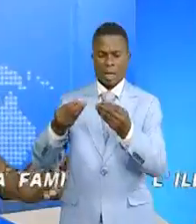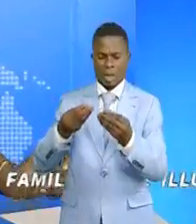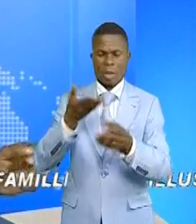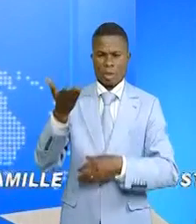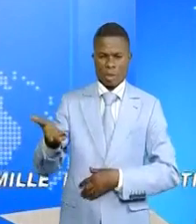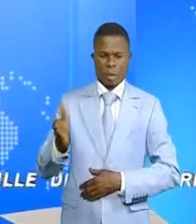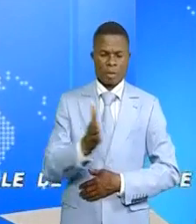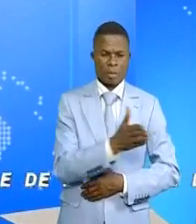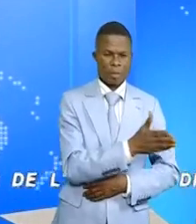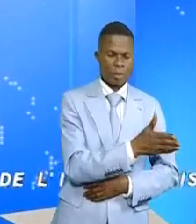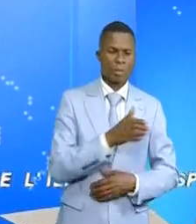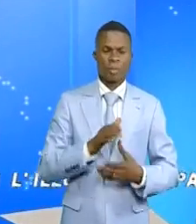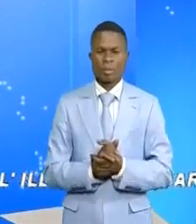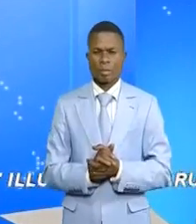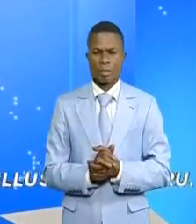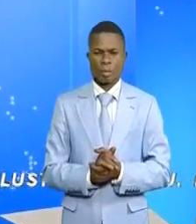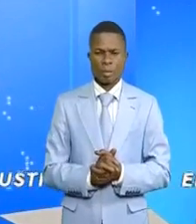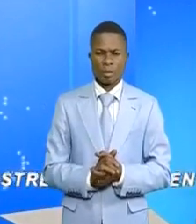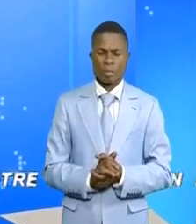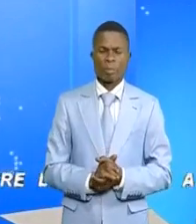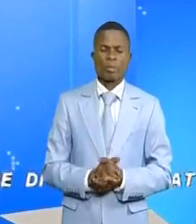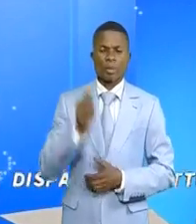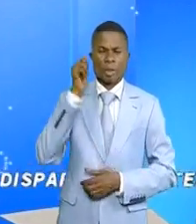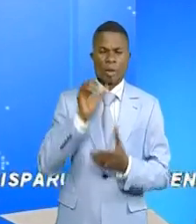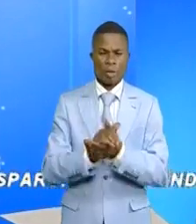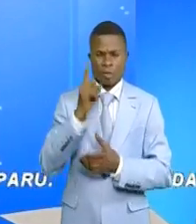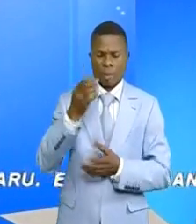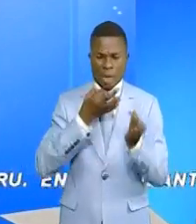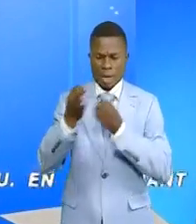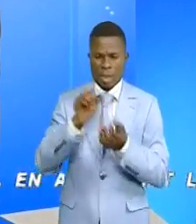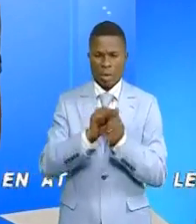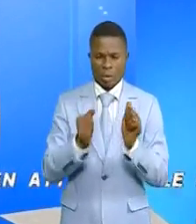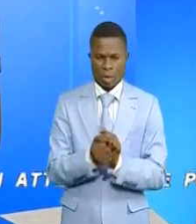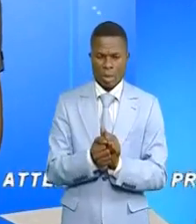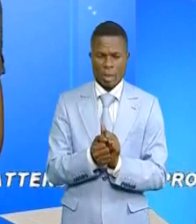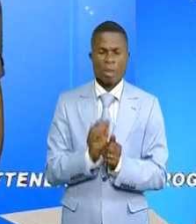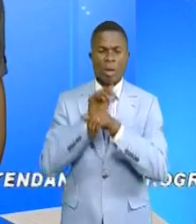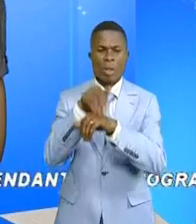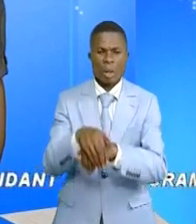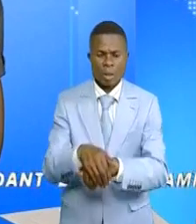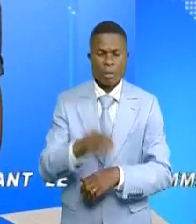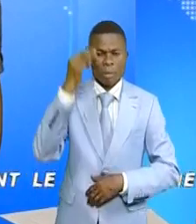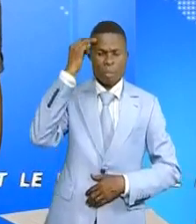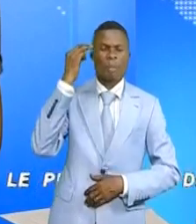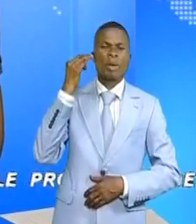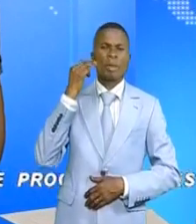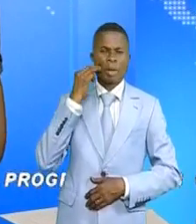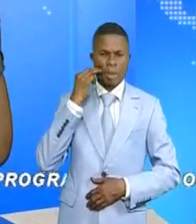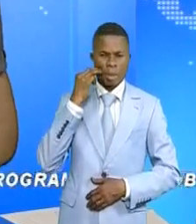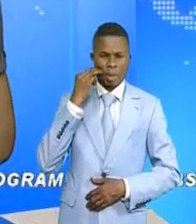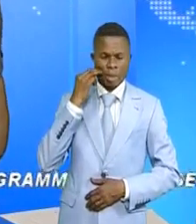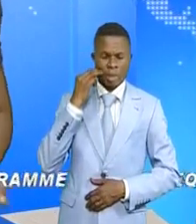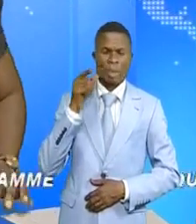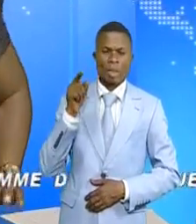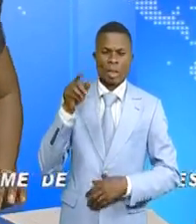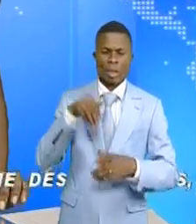disposition. Et Lucie Chisenda nous parle dans ce reportage de la participation du ministre Eberhard